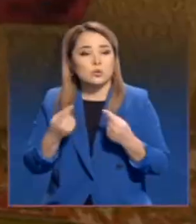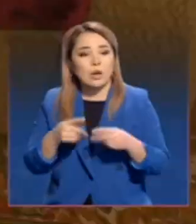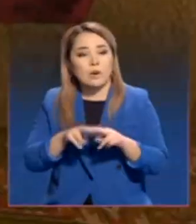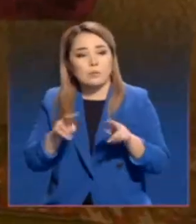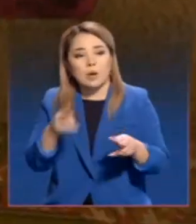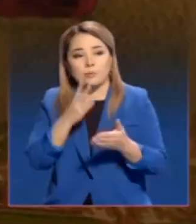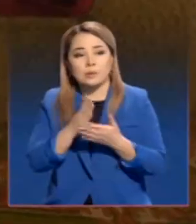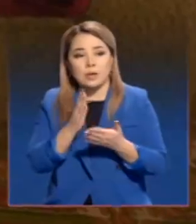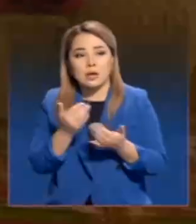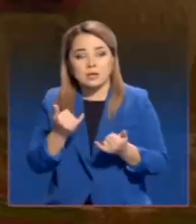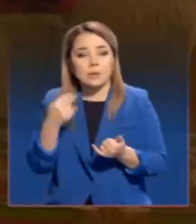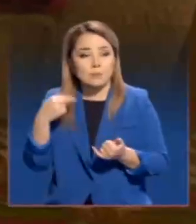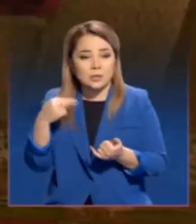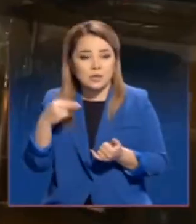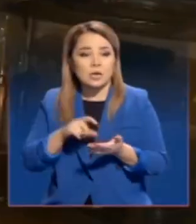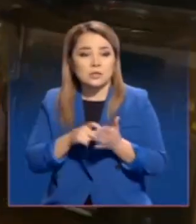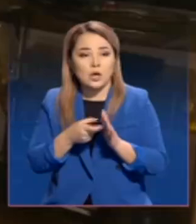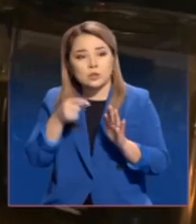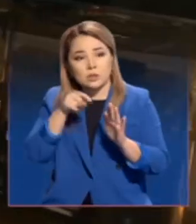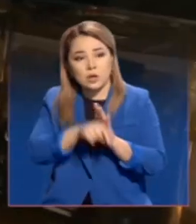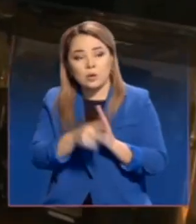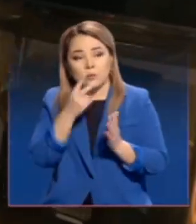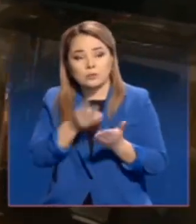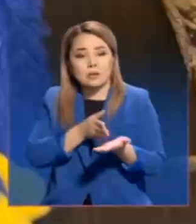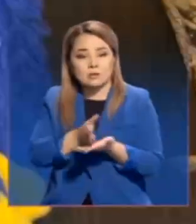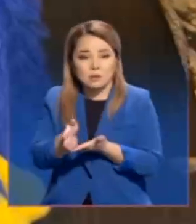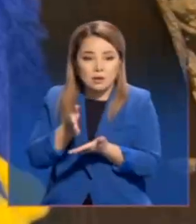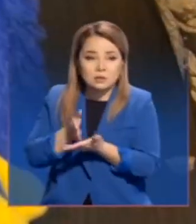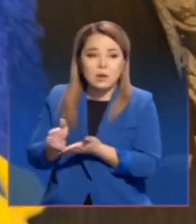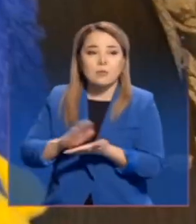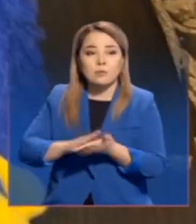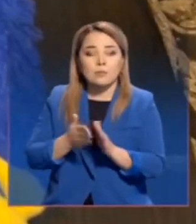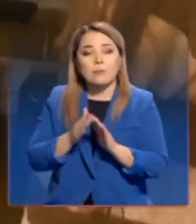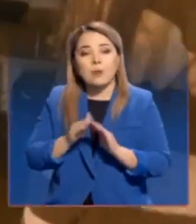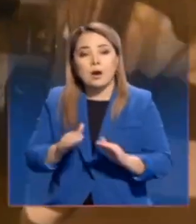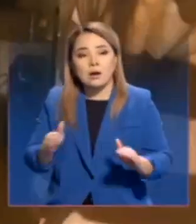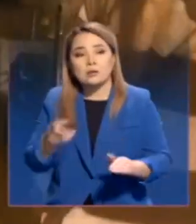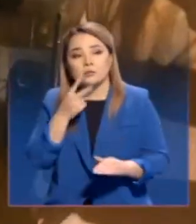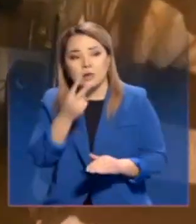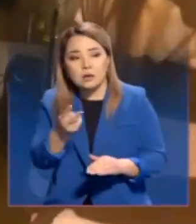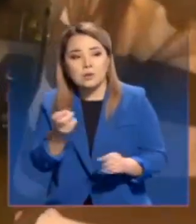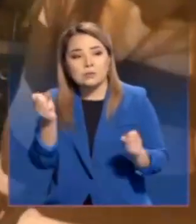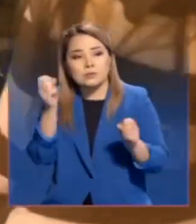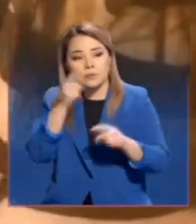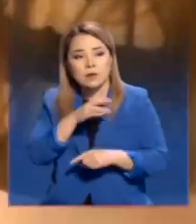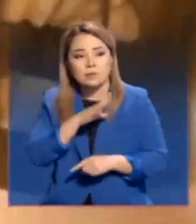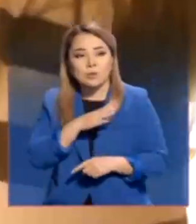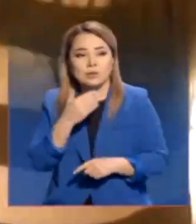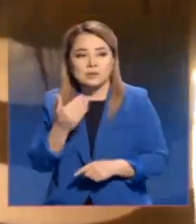плохая. Бұдан соң президент пәтерге кіріп, балақайлардың қал жағдайын білді.